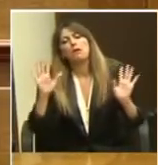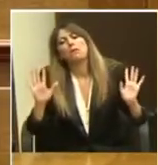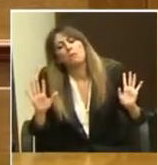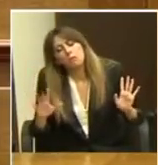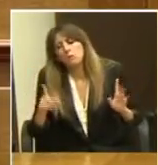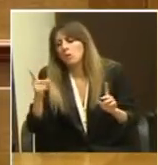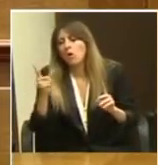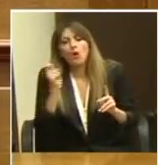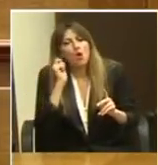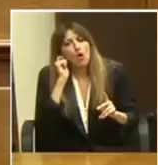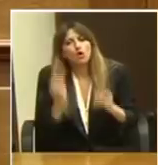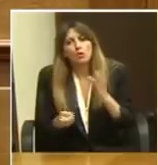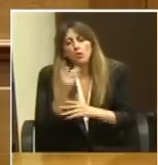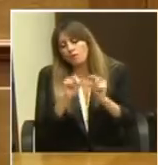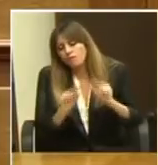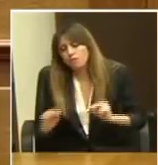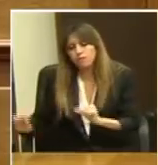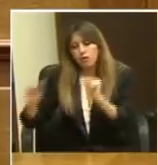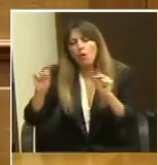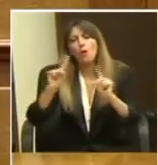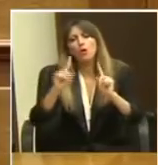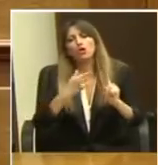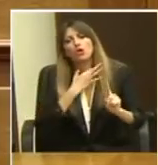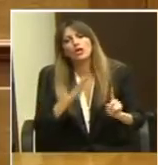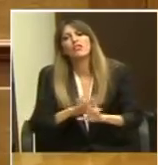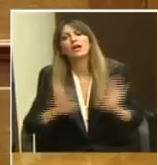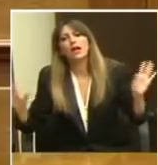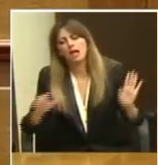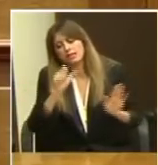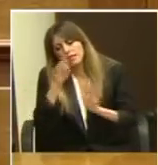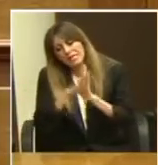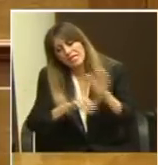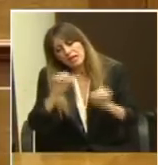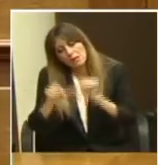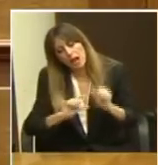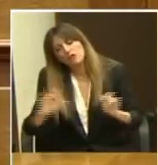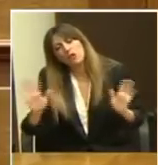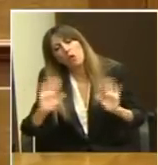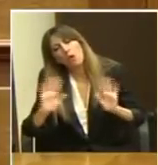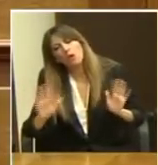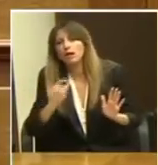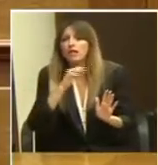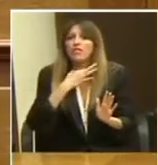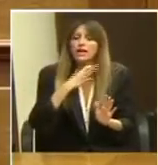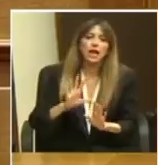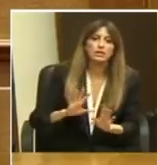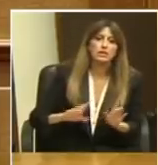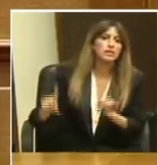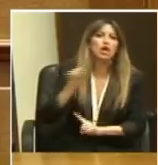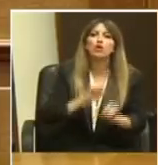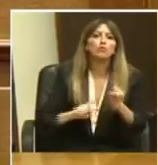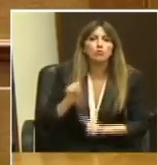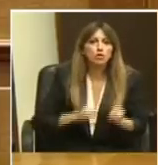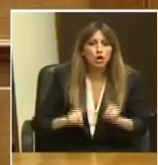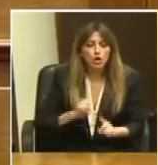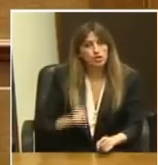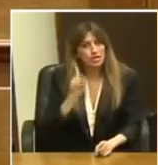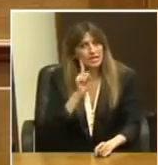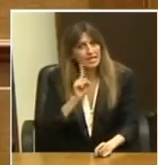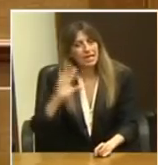και πρότεινε τον όρο Μακεδόνσκι στην κυριλική ως προσδιοριστικό στοιχείο της γλώσσας και της εθνότητας? Η κυρία Ντόρα